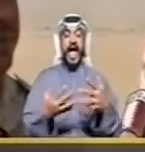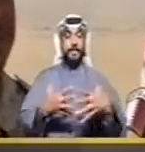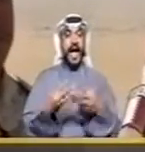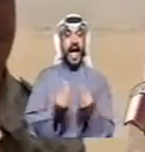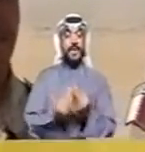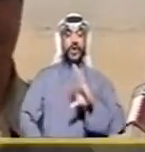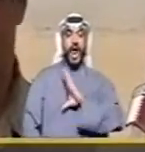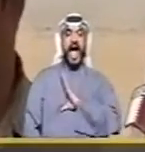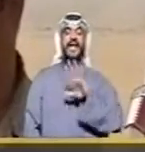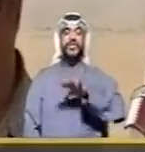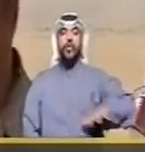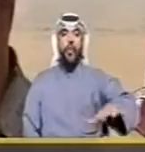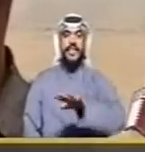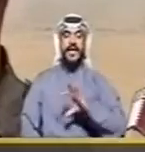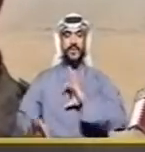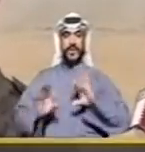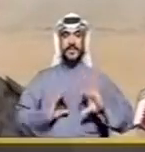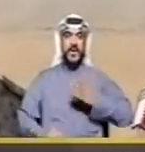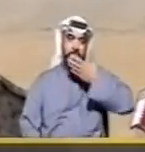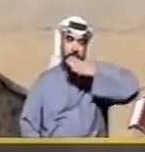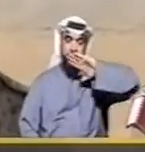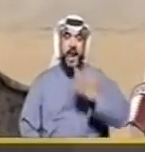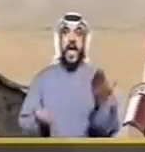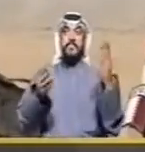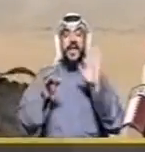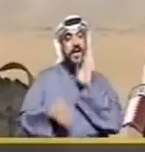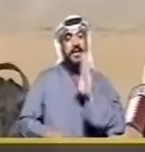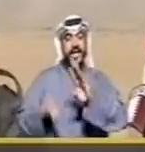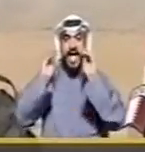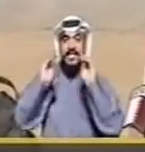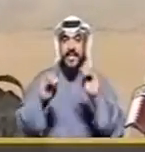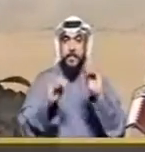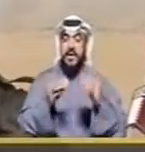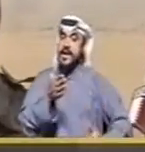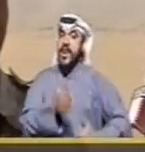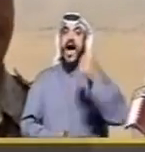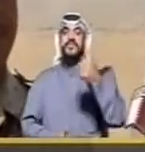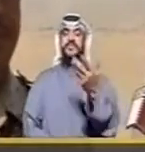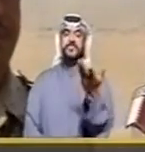الوطني. الحمد لله التمرين ناجح، بدءا من